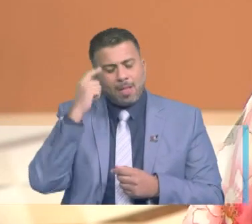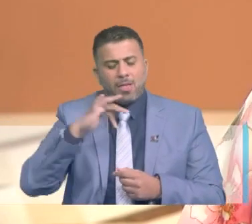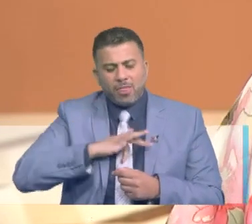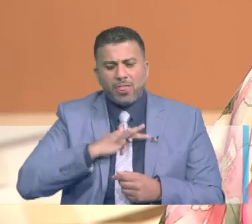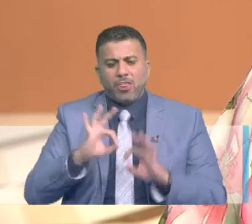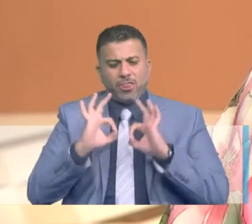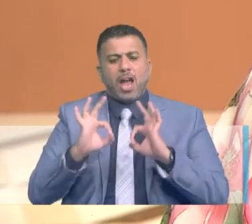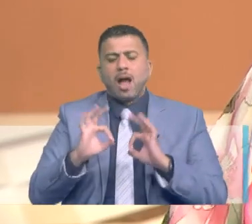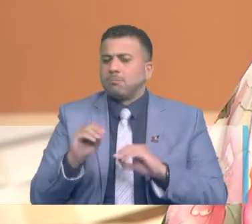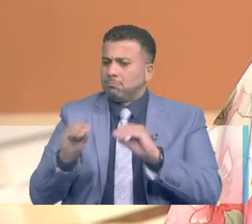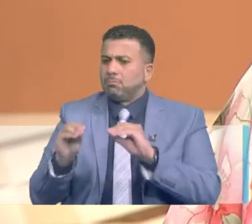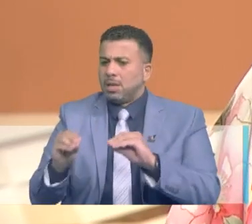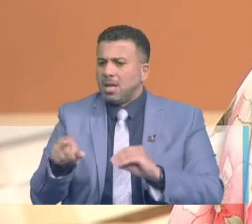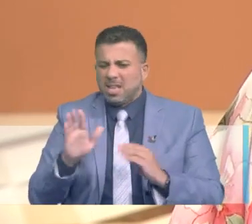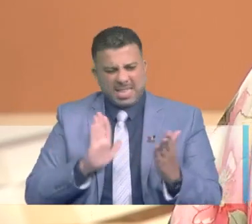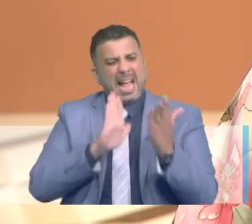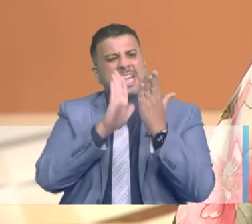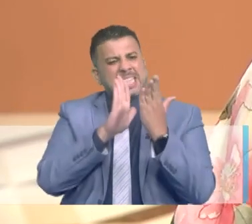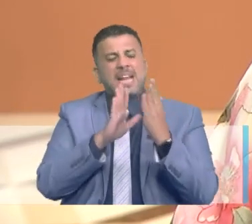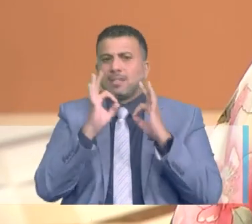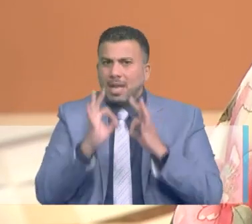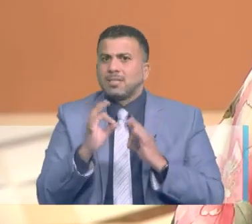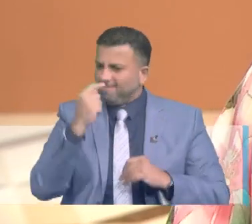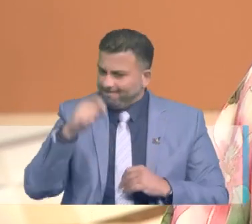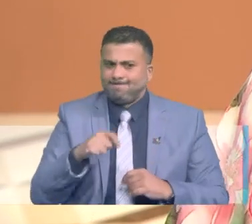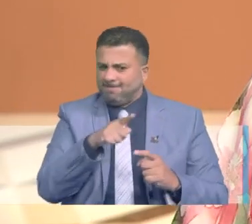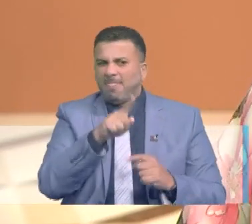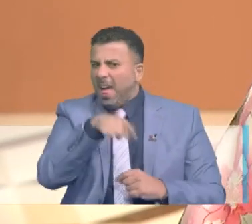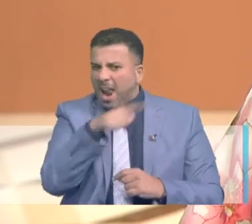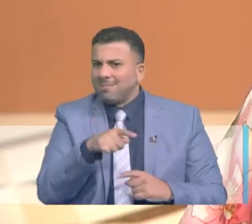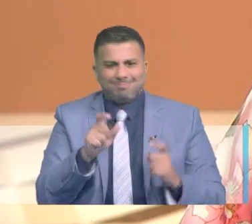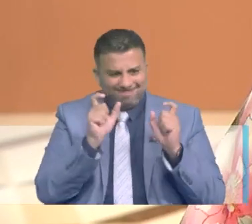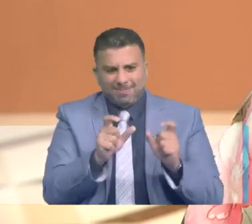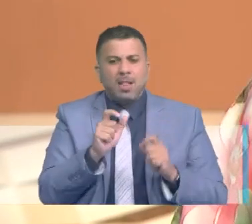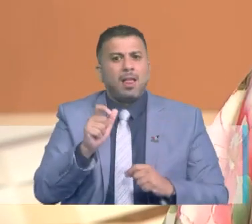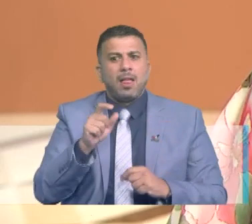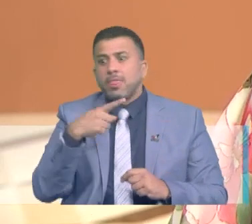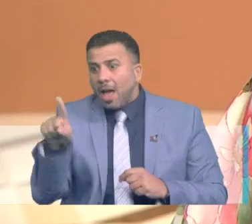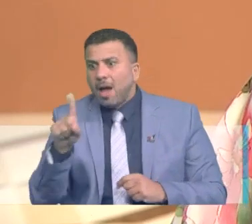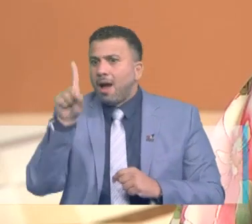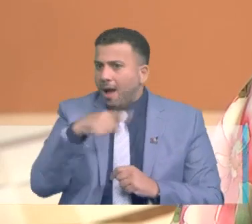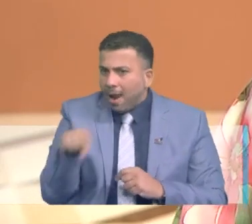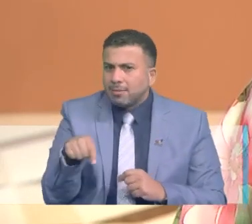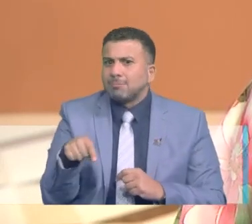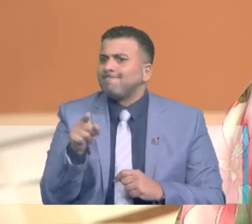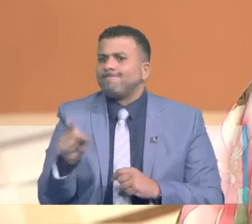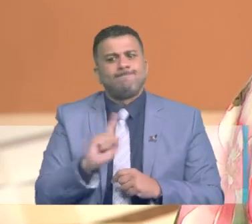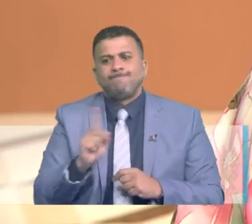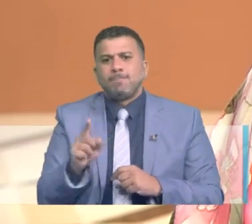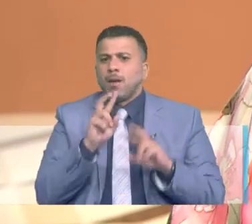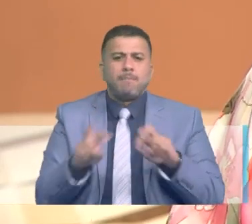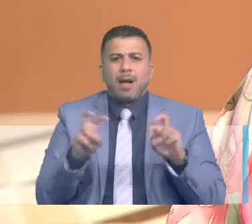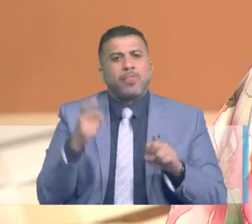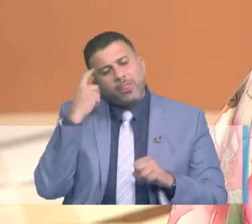الفطرة فيه ومواجهة هذه التحديات بشكل صارم جدا، نطبق الثواب والعقاب، نسعى جاهدين إلى البحث